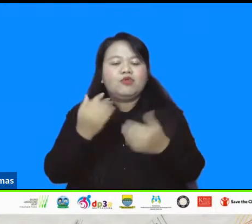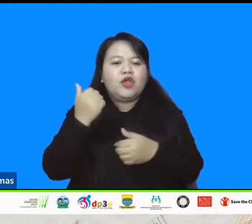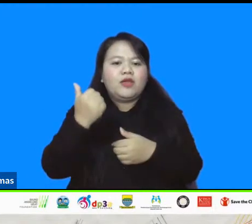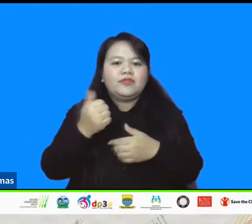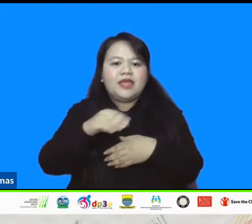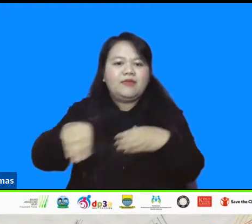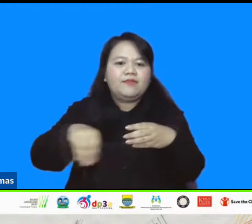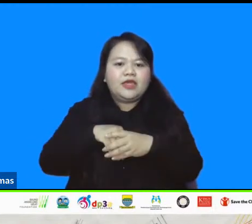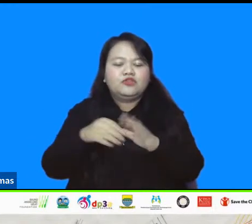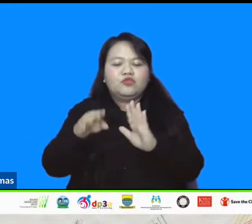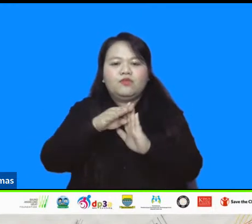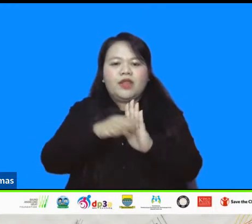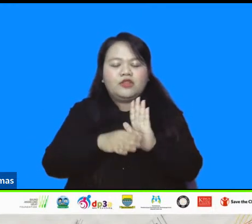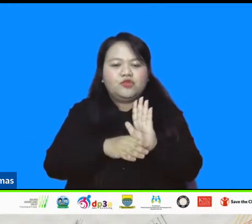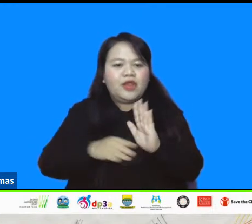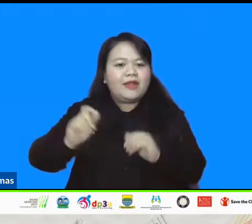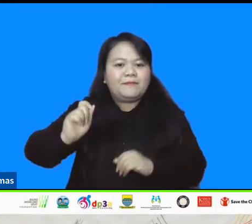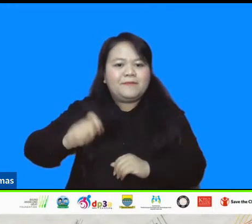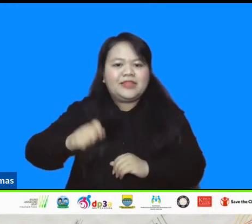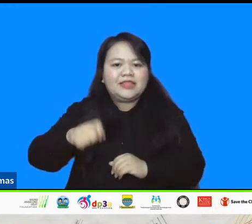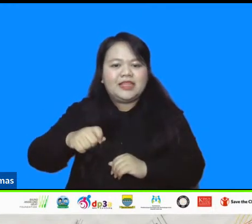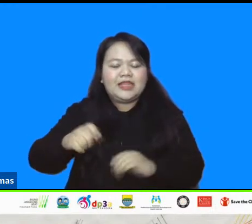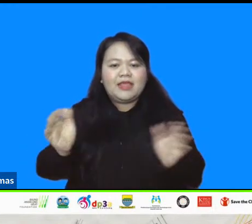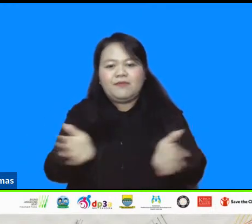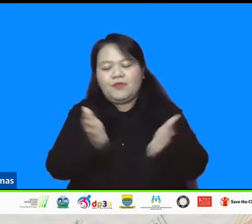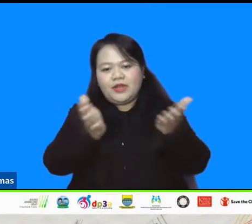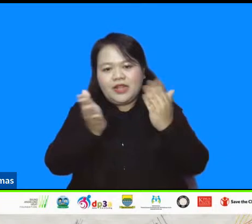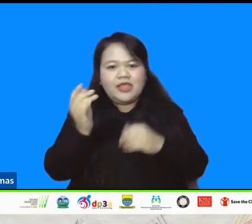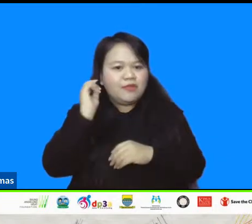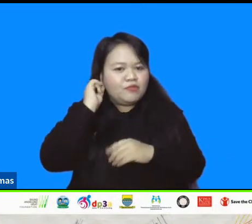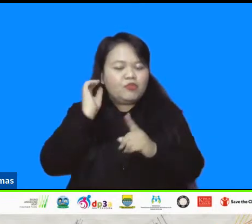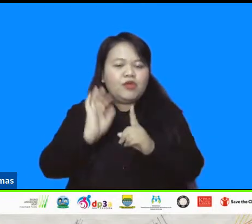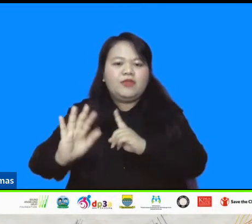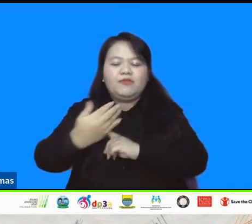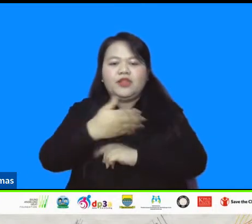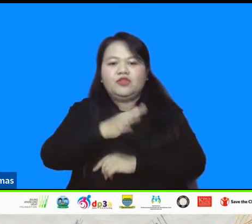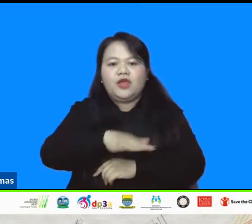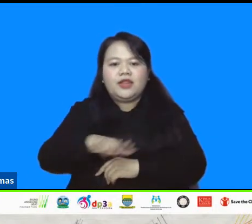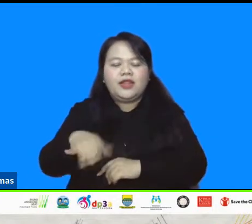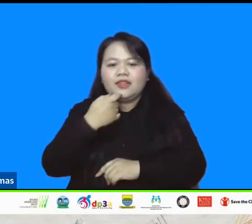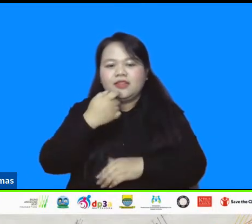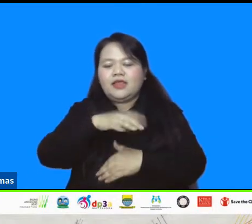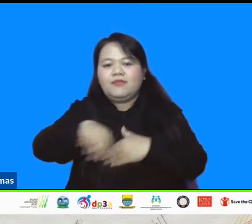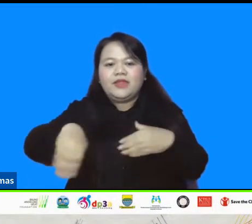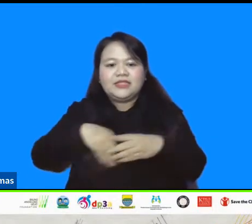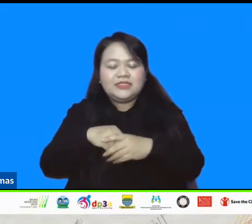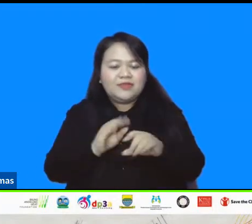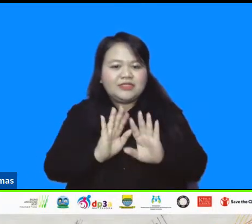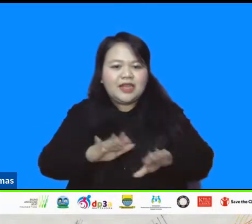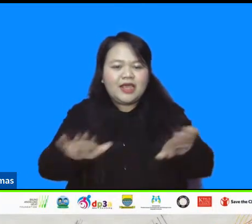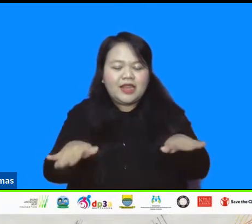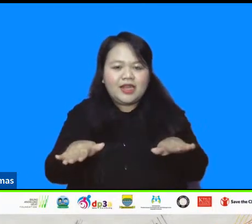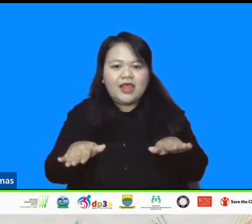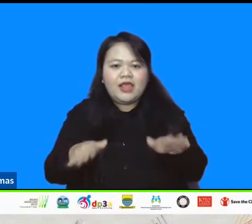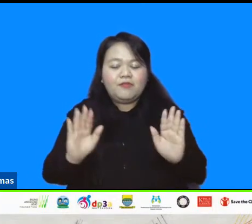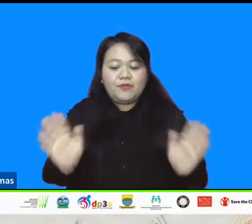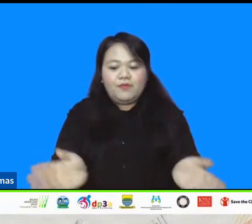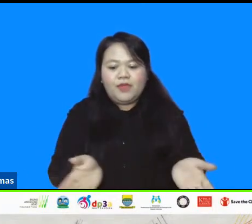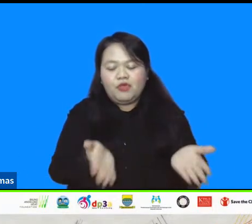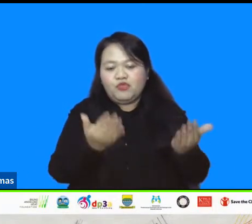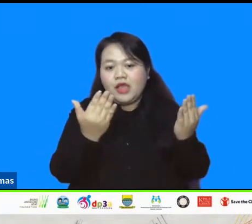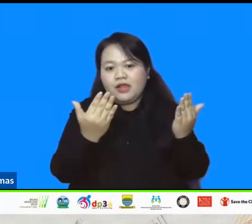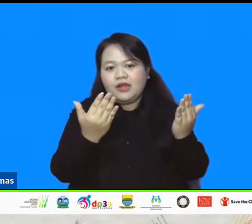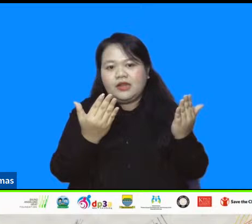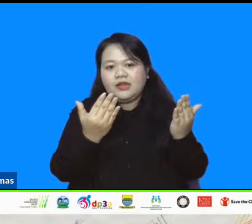masuk ke dalam peraturan Menteri Pemberdayaan Perempuan dan Perlindungan Anak tentang partisipasi anak dalam pembangunan